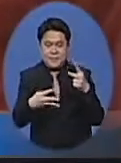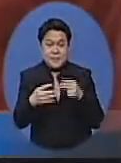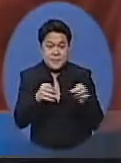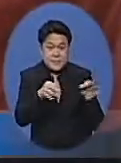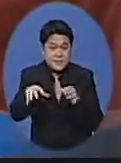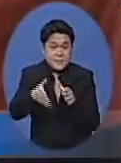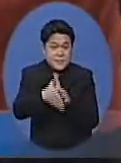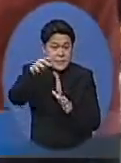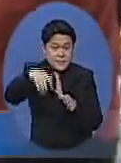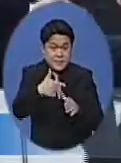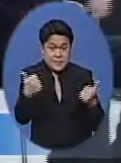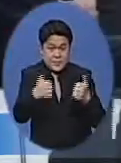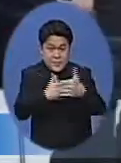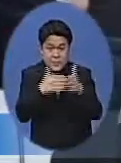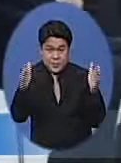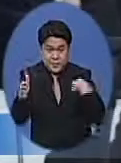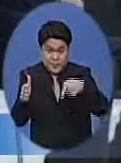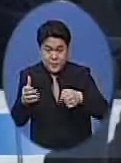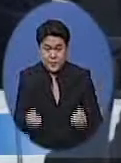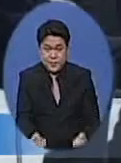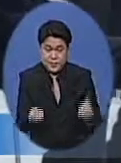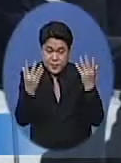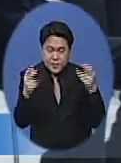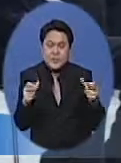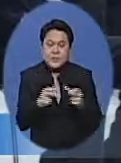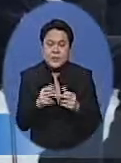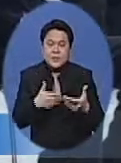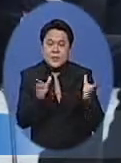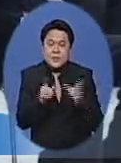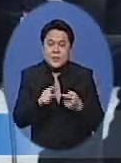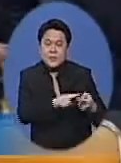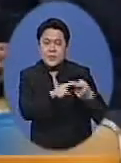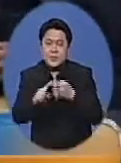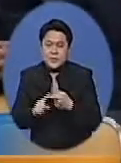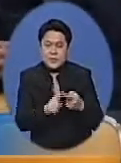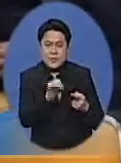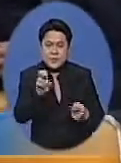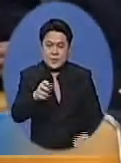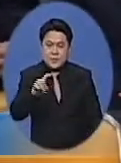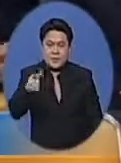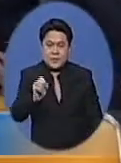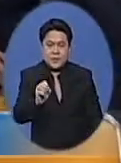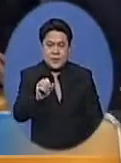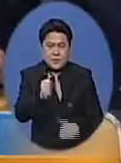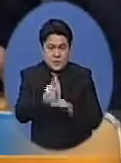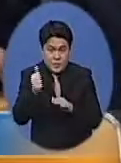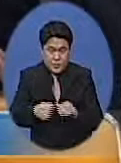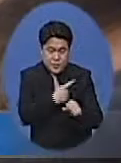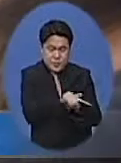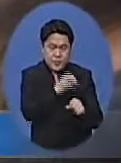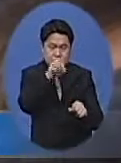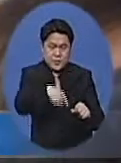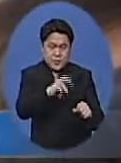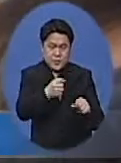대회의실에서 진행된 이번 행사에는 김해시 장애인단체연합회의 임태봉 전 회장의 퇴임과 권우현 신임